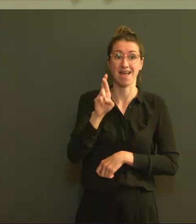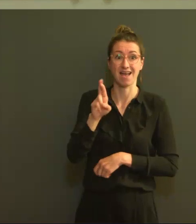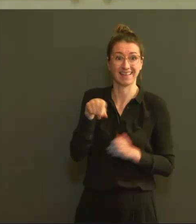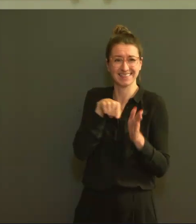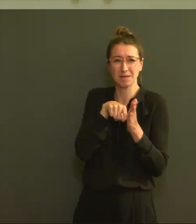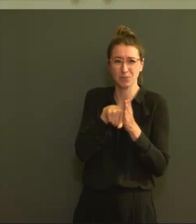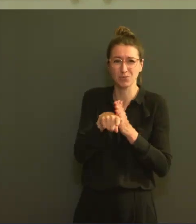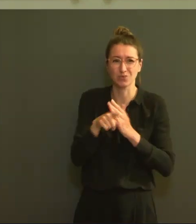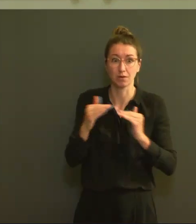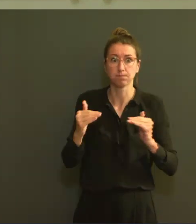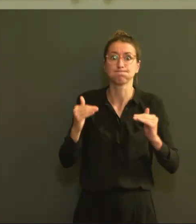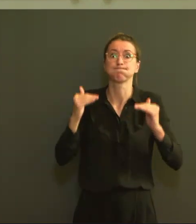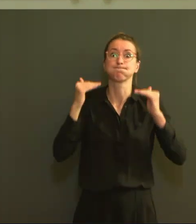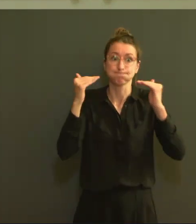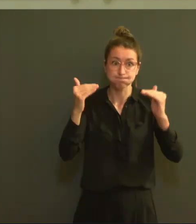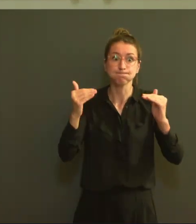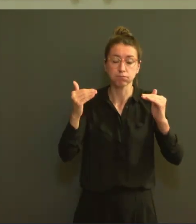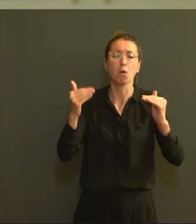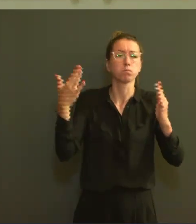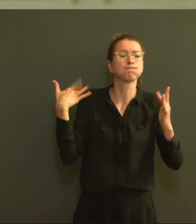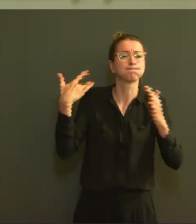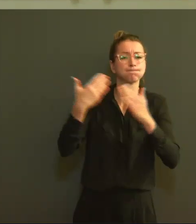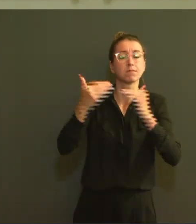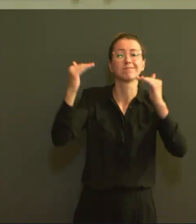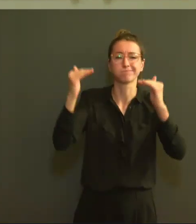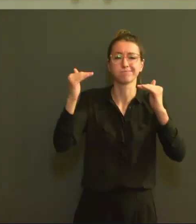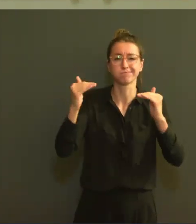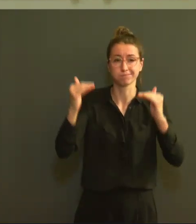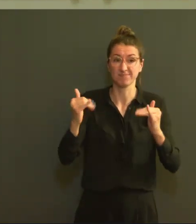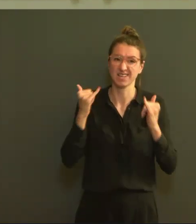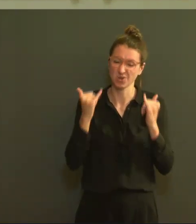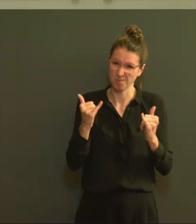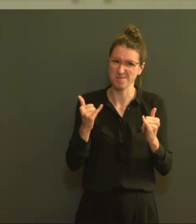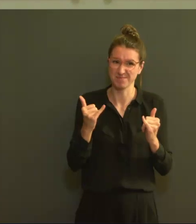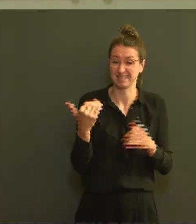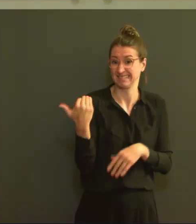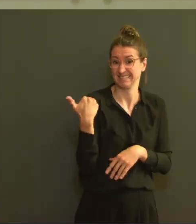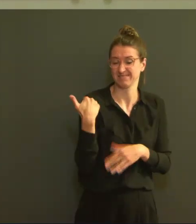début a fortement diminué, mais qu'il est repassé au-dessus de 1 récemment.